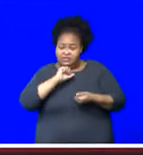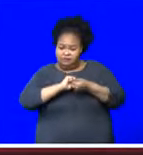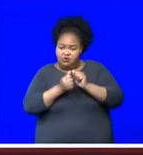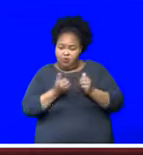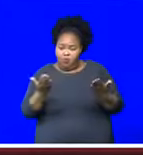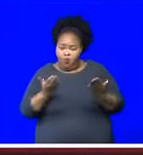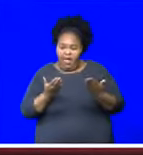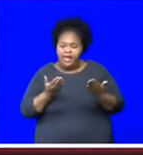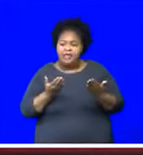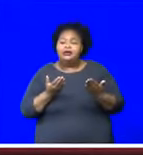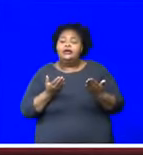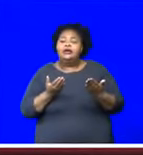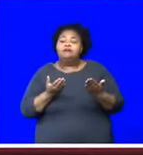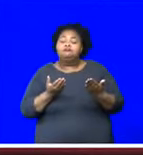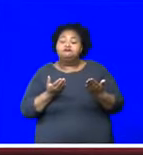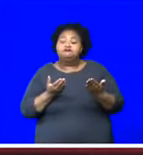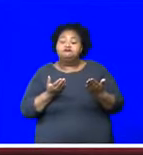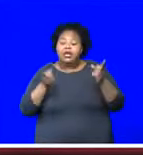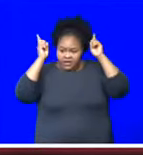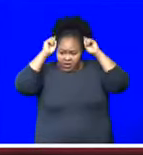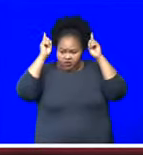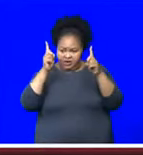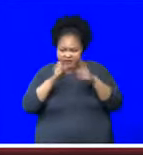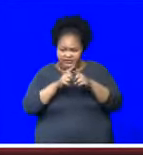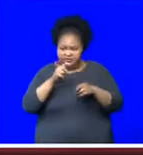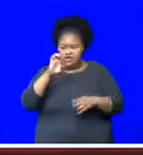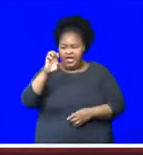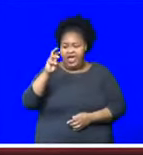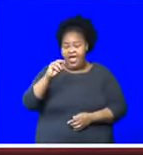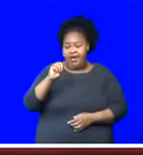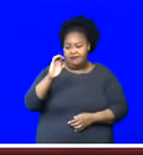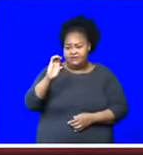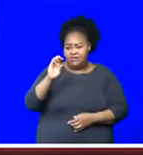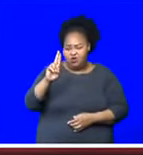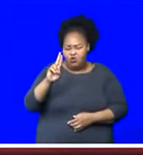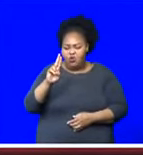lapha i-medical school kuba khona lokuthi